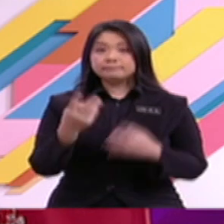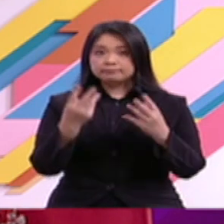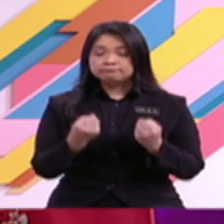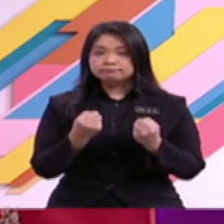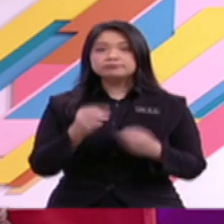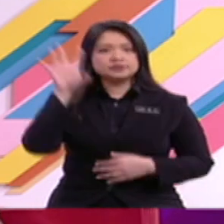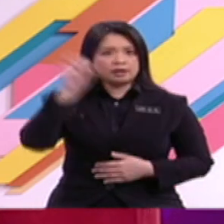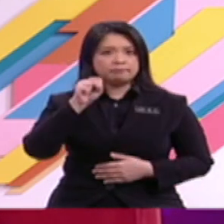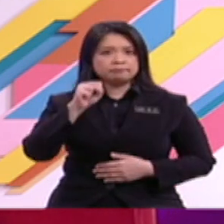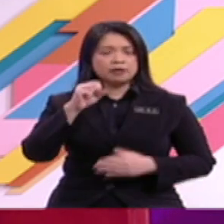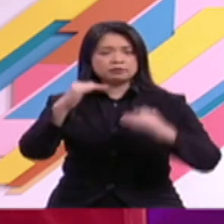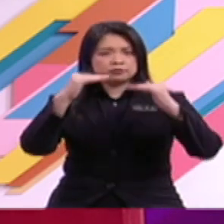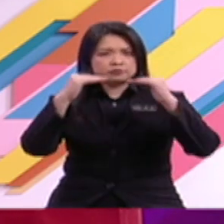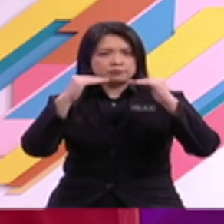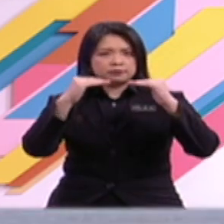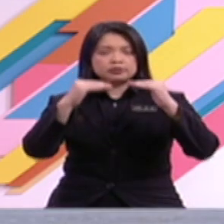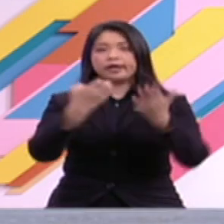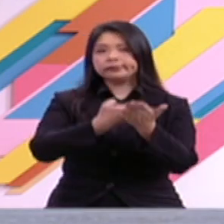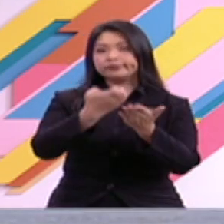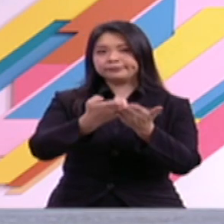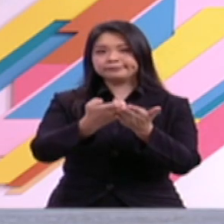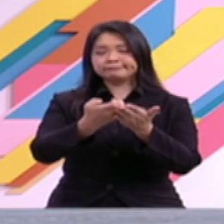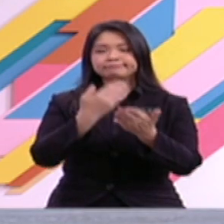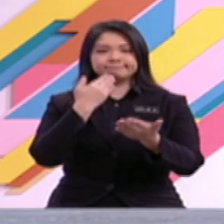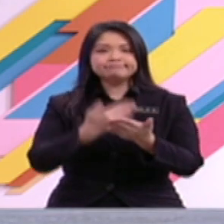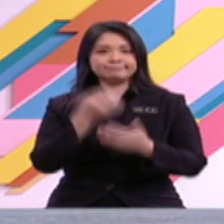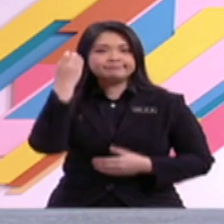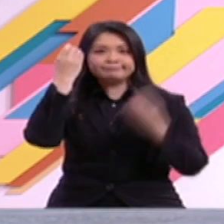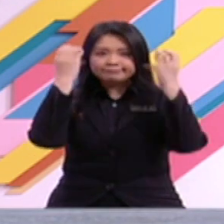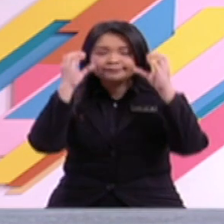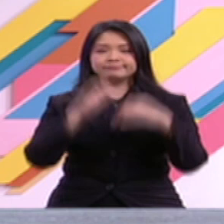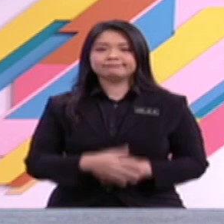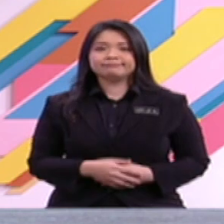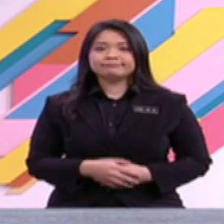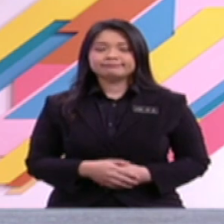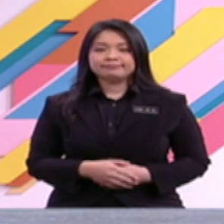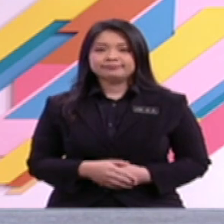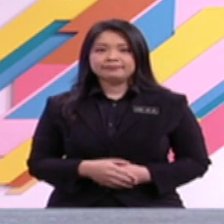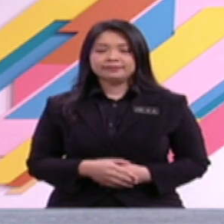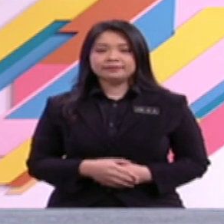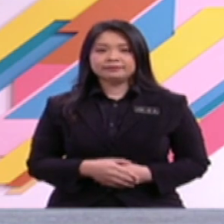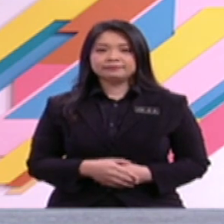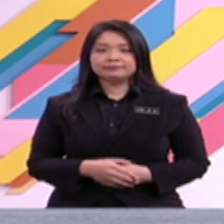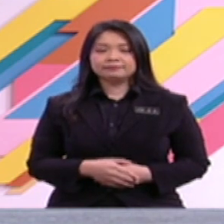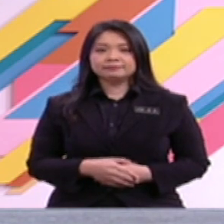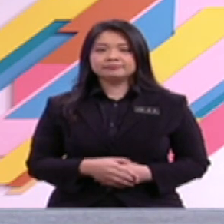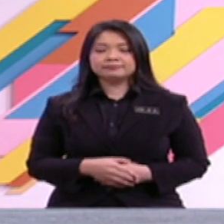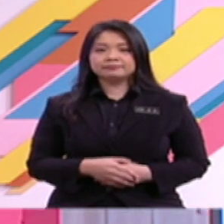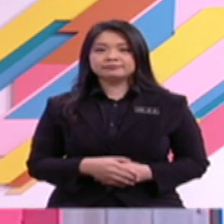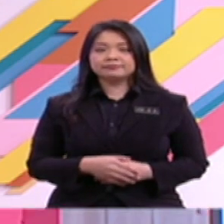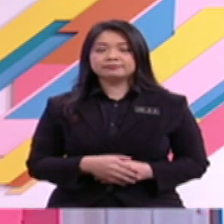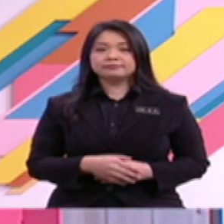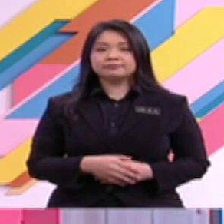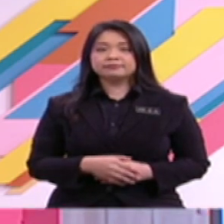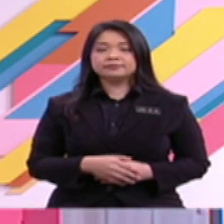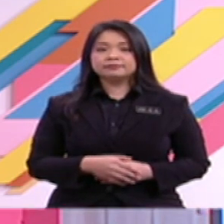capai kestabilan ekonomi larina yeah Ichigo baik bila menyentuh tandasa fiskal yang dibagi kepada Cukai dan pembelanjaan